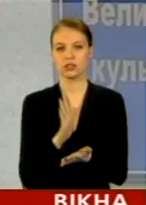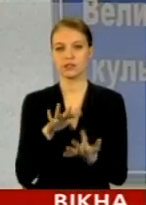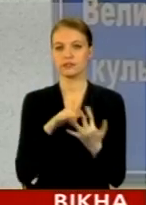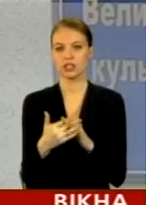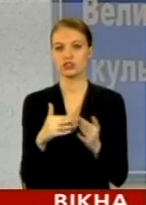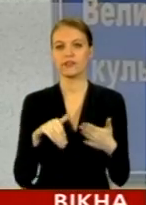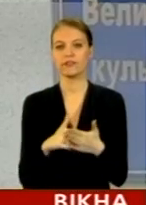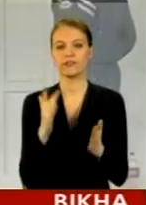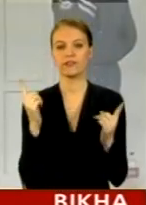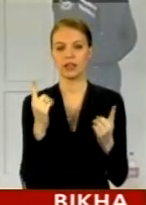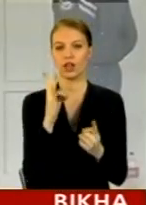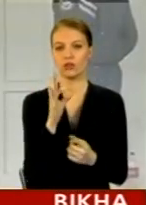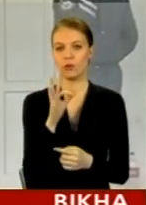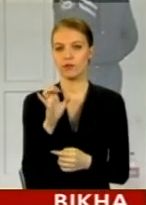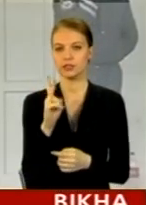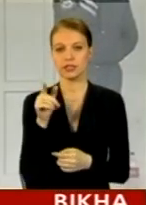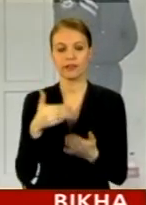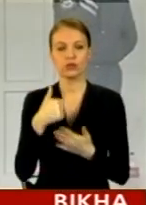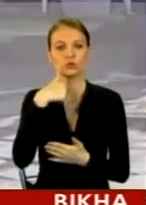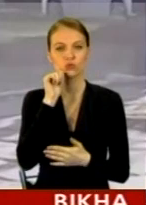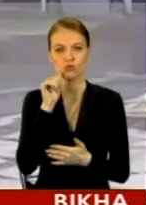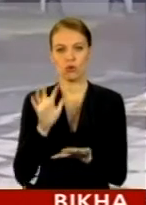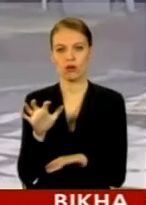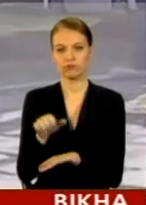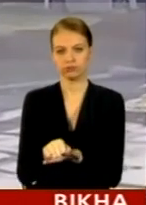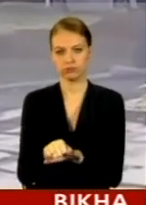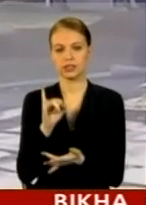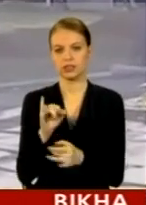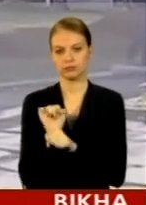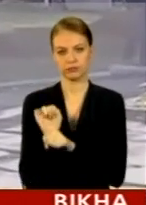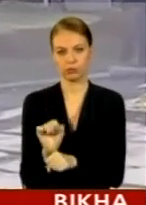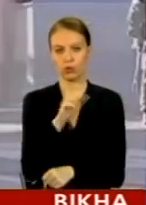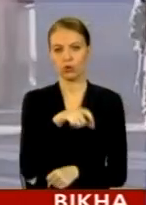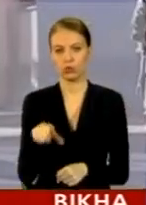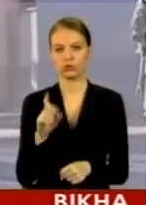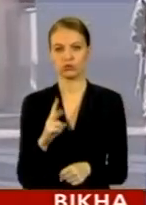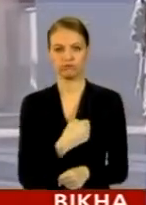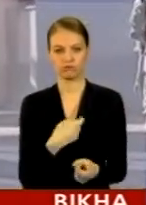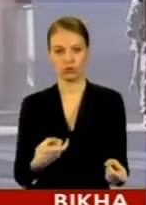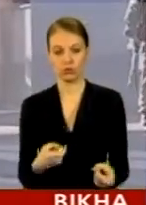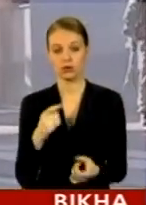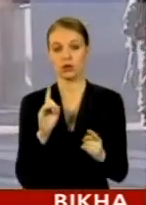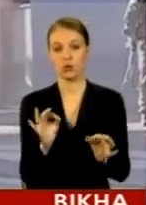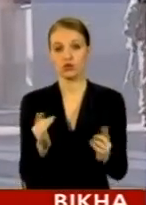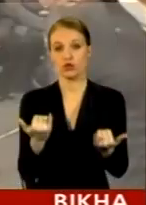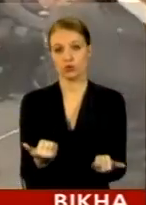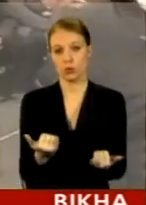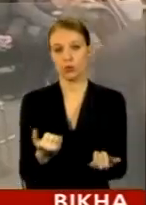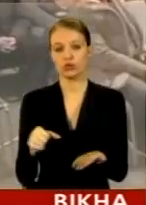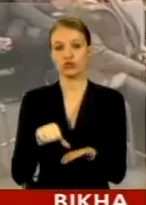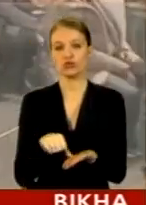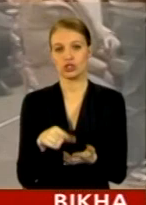селищі Велика Новосілка. А там, нагадаю, від учора її захопили і заблокували люди озброєні. Хоча сьогодні